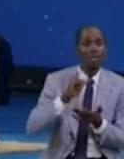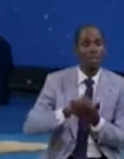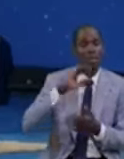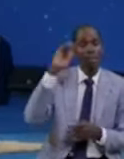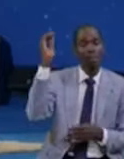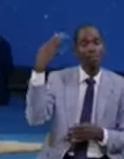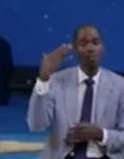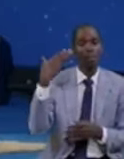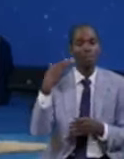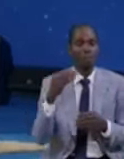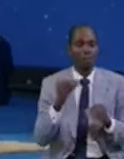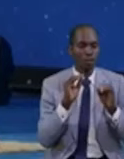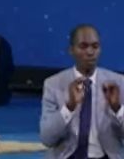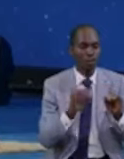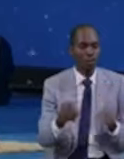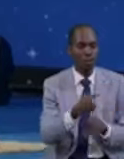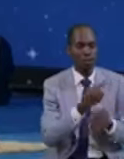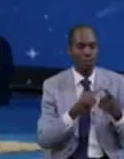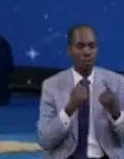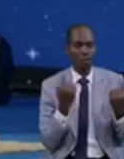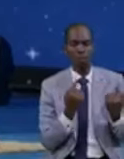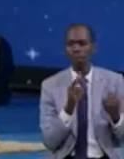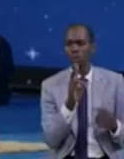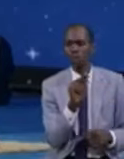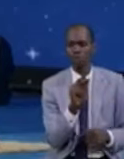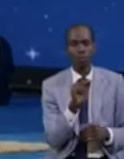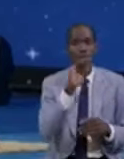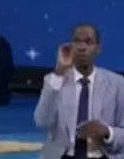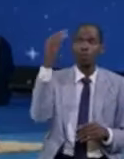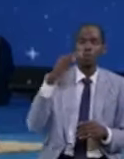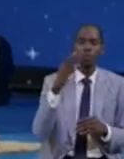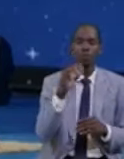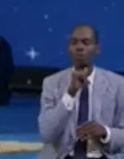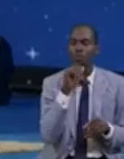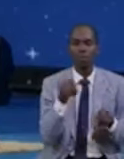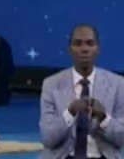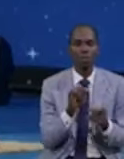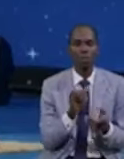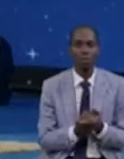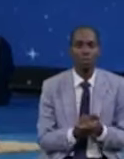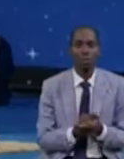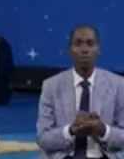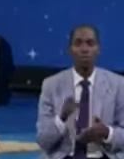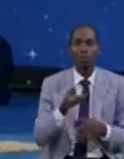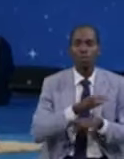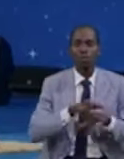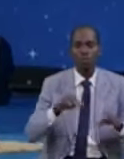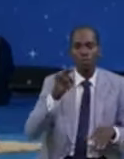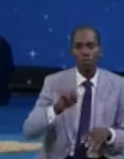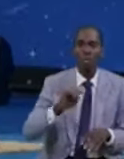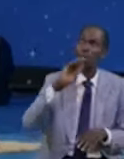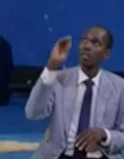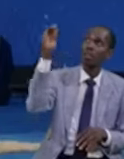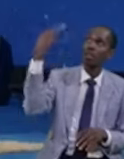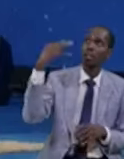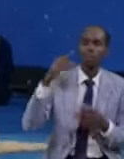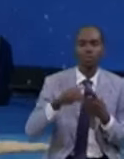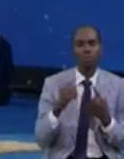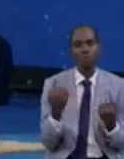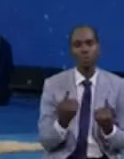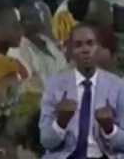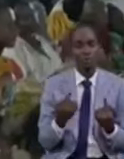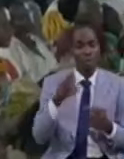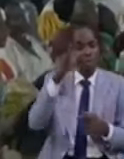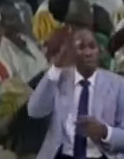pécher ah ah ça ce n'est pas la grâce de Dieu vous n'avez pas besoin de la grâce pour pécher Satan n'a pas la grâce